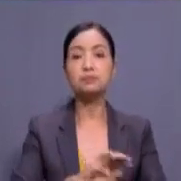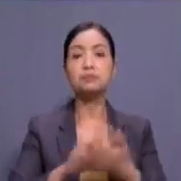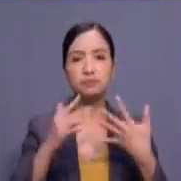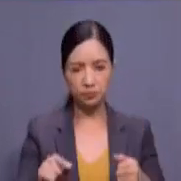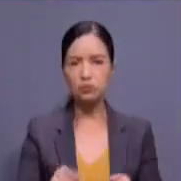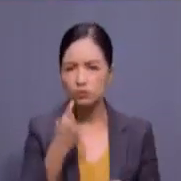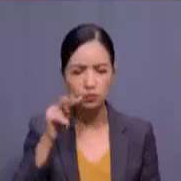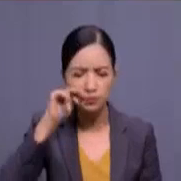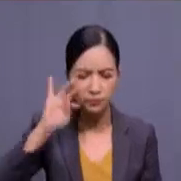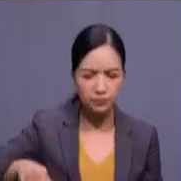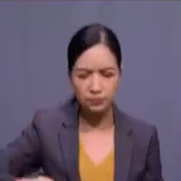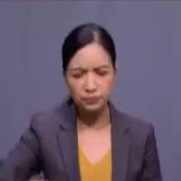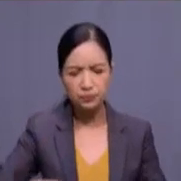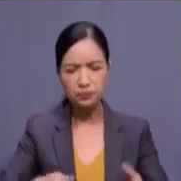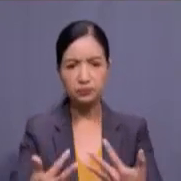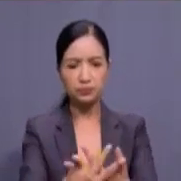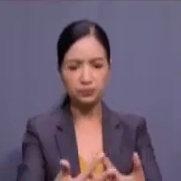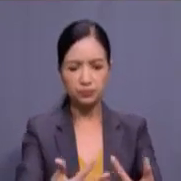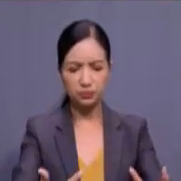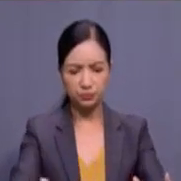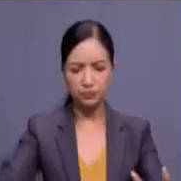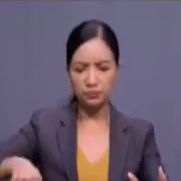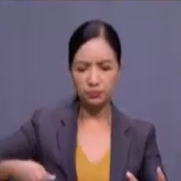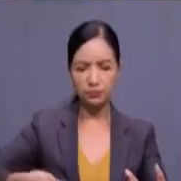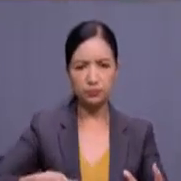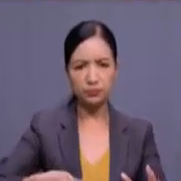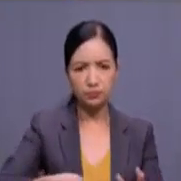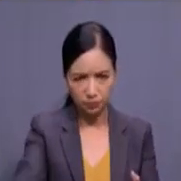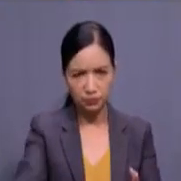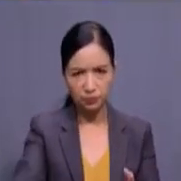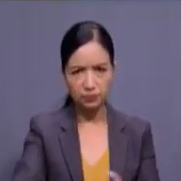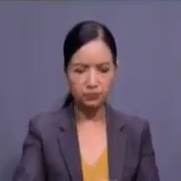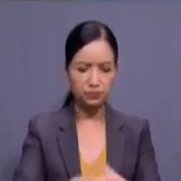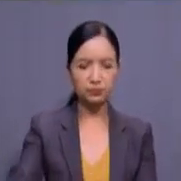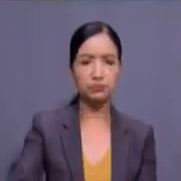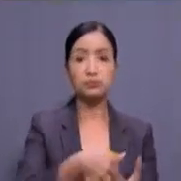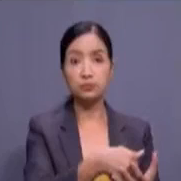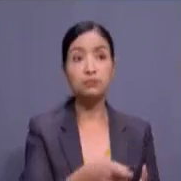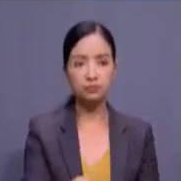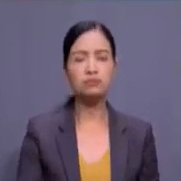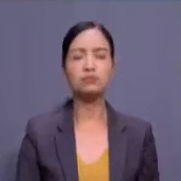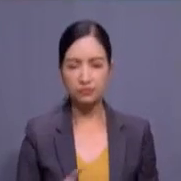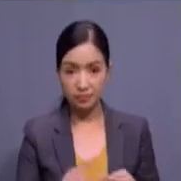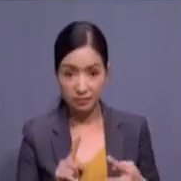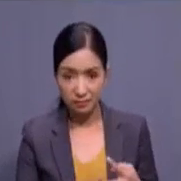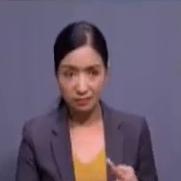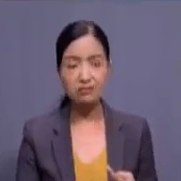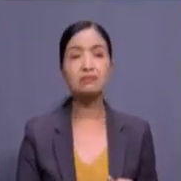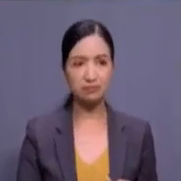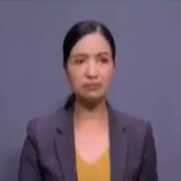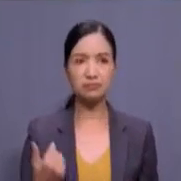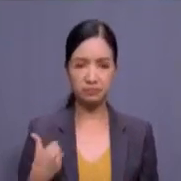แล้วนะคะจะดูว่าสามารถเข้าไปจัดการซากช้างได้ทันทีหรือไม่อีกชุดหนึ่งค่ะเขาทำหน้าที่ติดตั้งตะข่ายดักช้างชุด